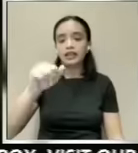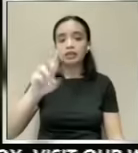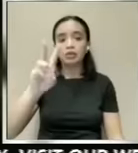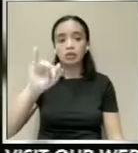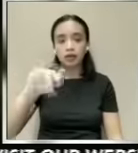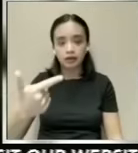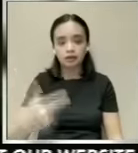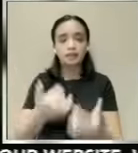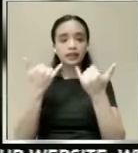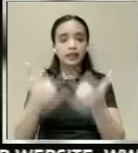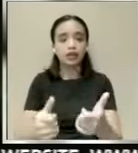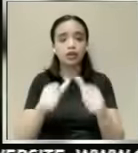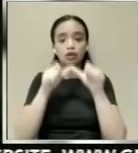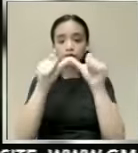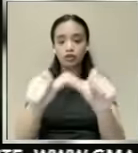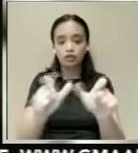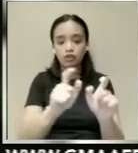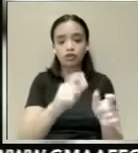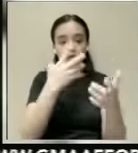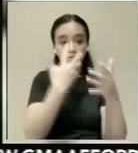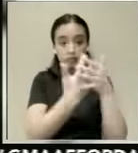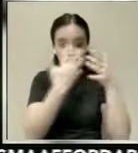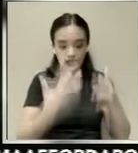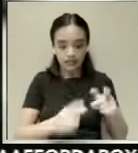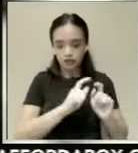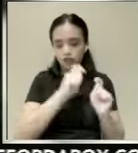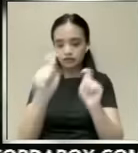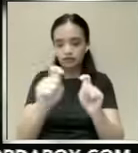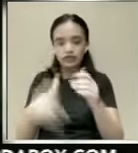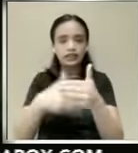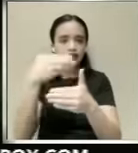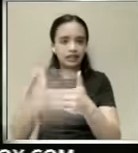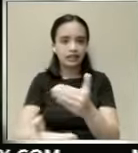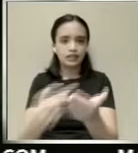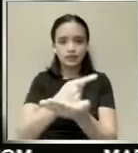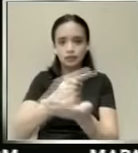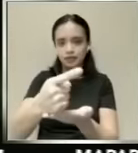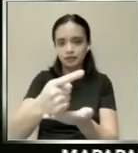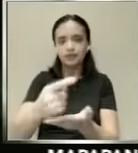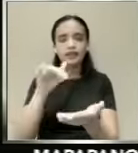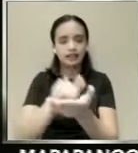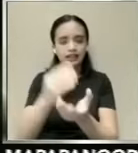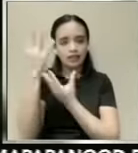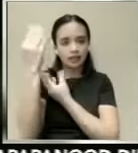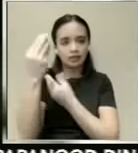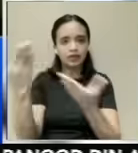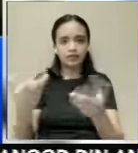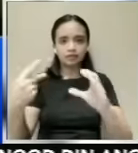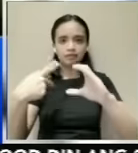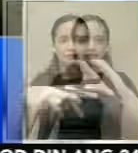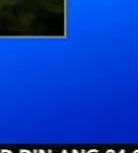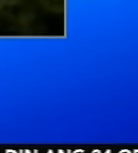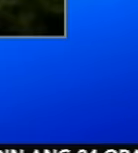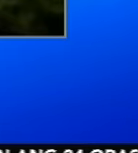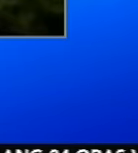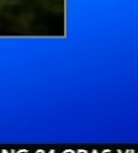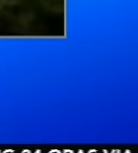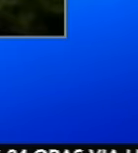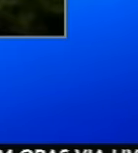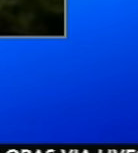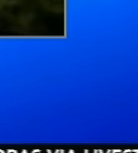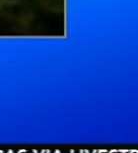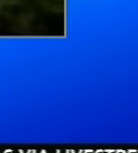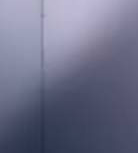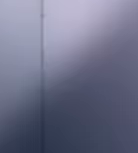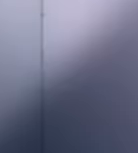paglilipat ng mga PDL sa susunod na linggo. Yan ang latest mula nga dito sa Puerto Prinsesa sa Palawan. Vicky, maraming salamat sao sa